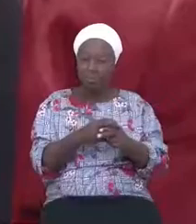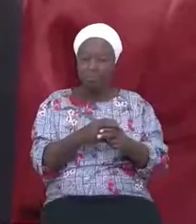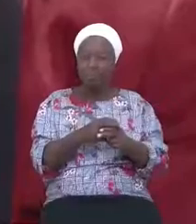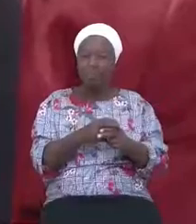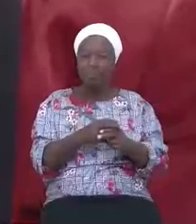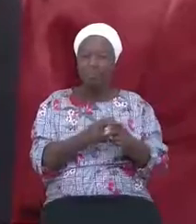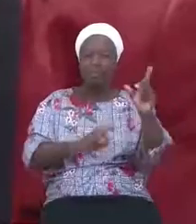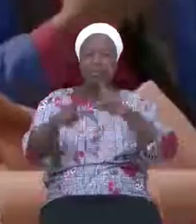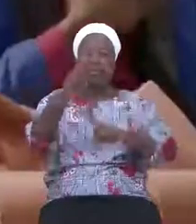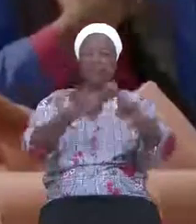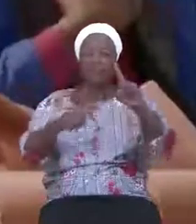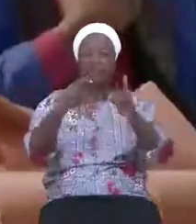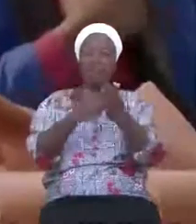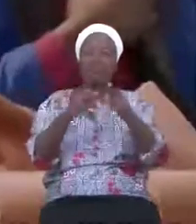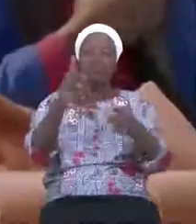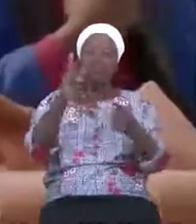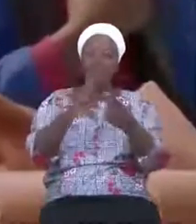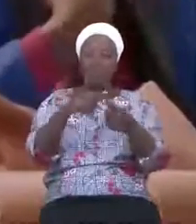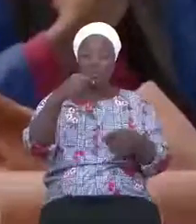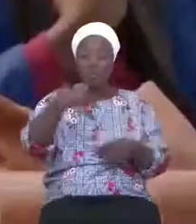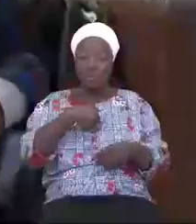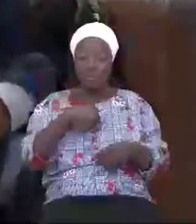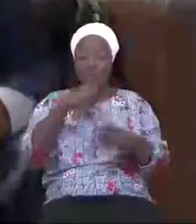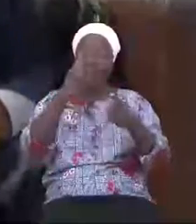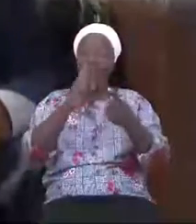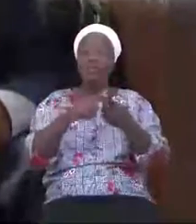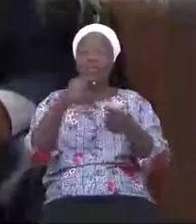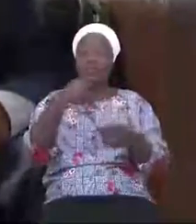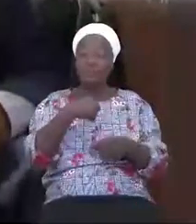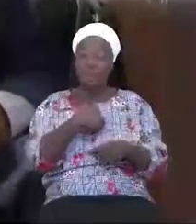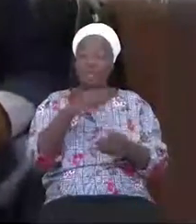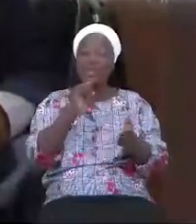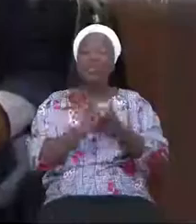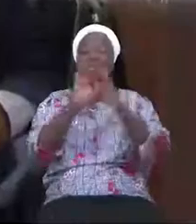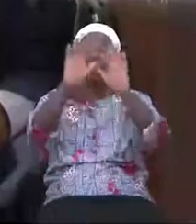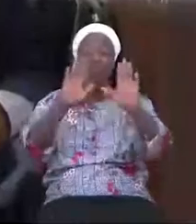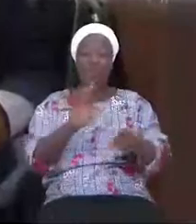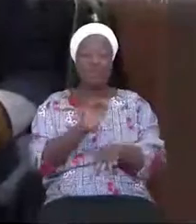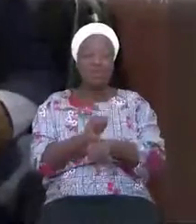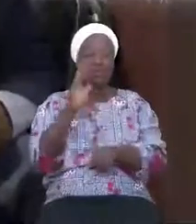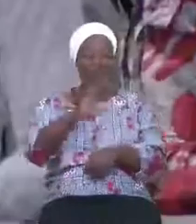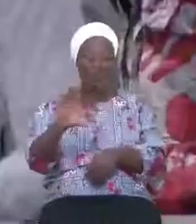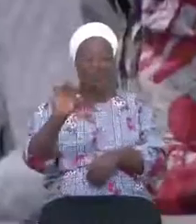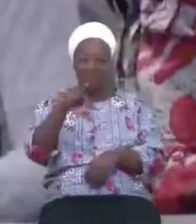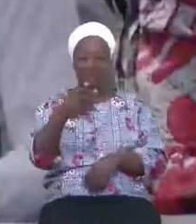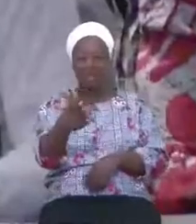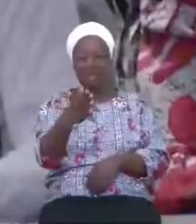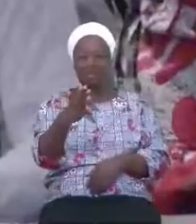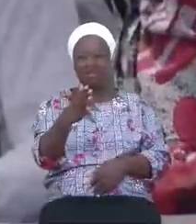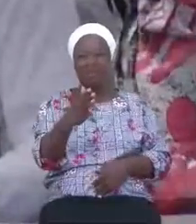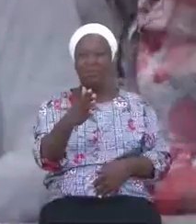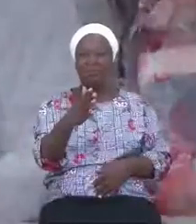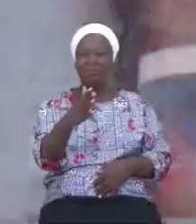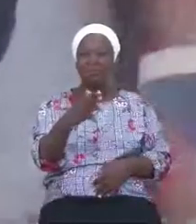Pour moi. Je dis pour moi. Ce miracle va te localiser là-bas. N'est-ce pas